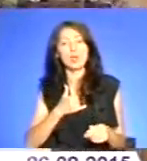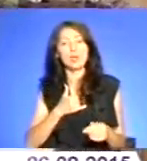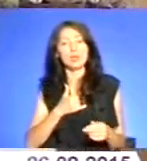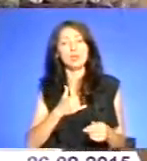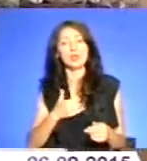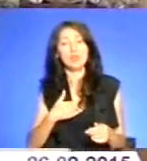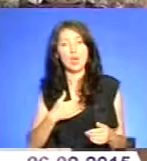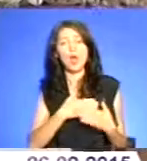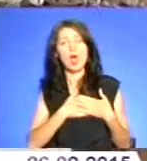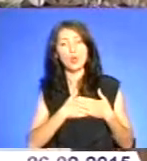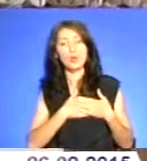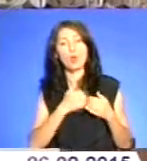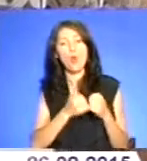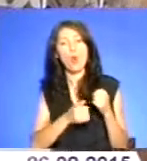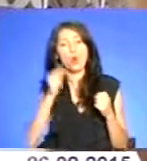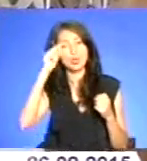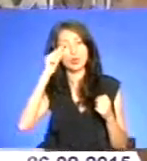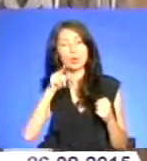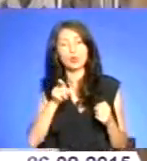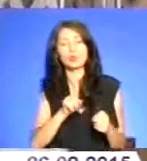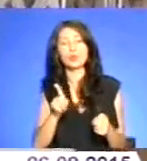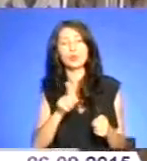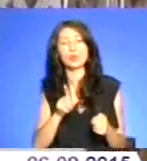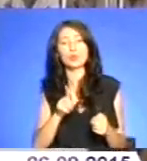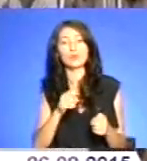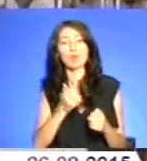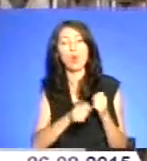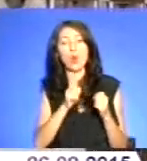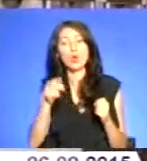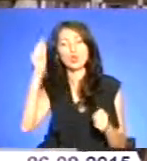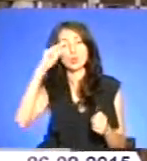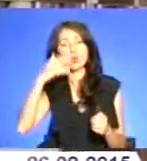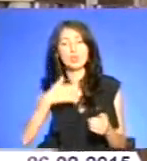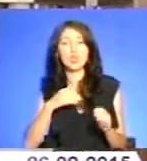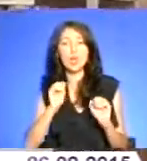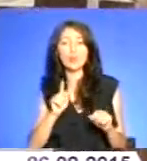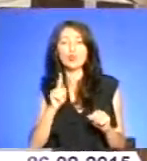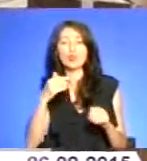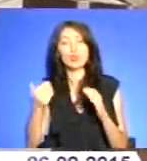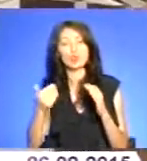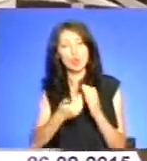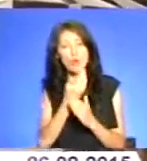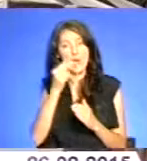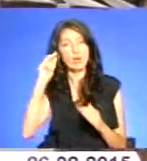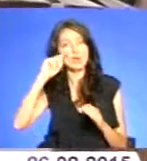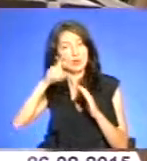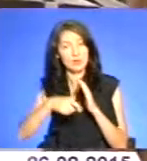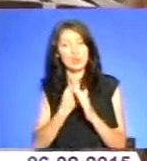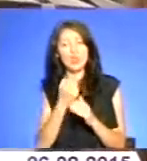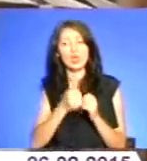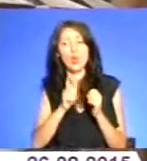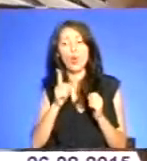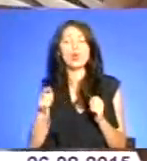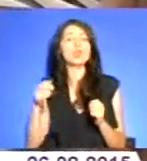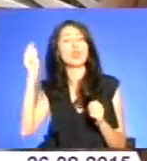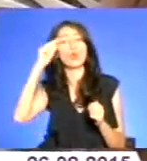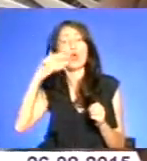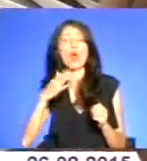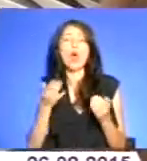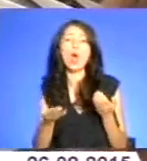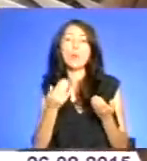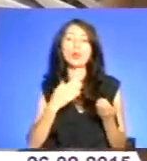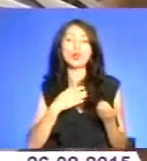Я люблю кожен урок, тому що на кожному уроці я можу щось нове пізнати і кожен урок може мені щось